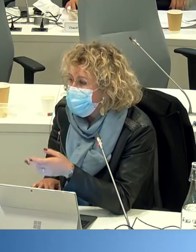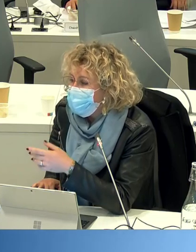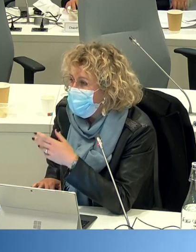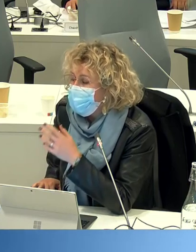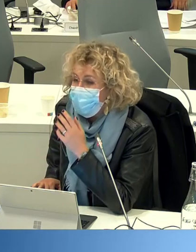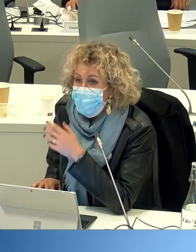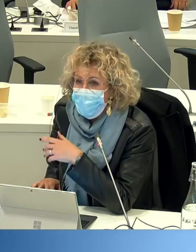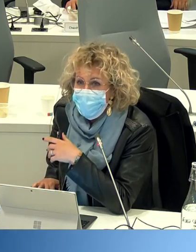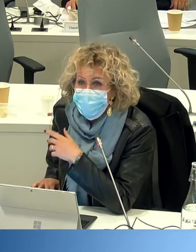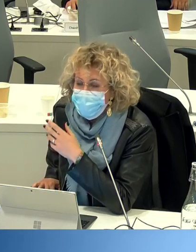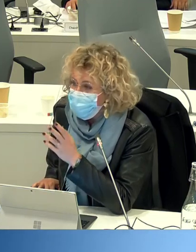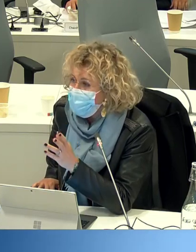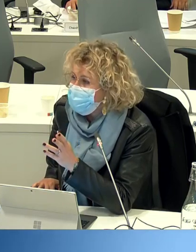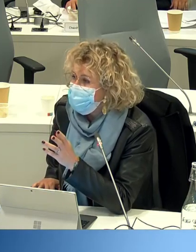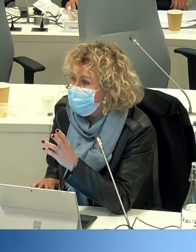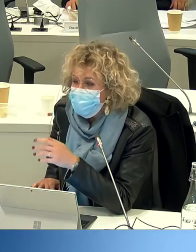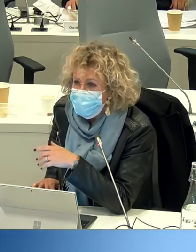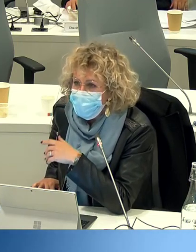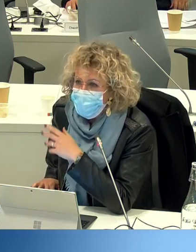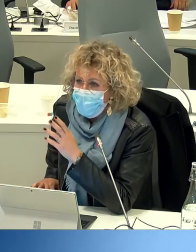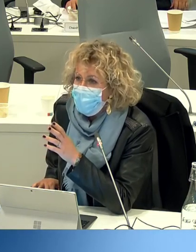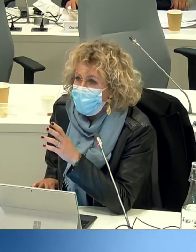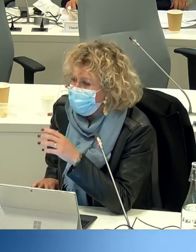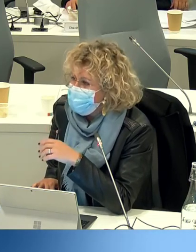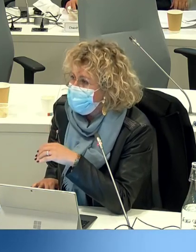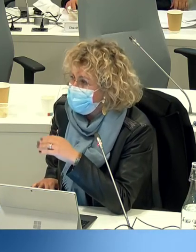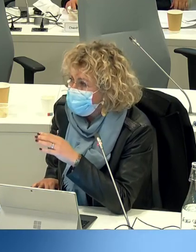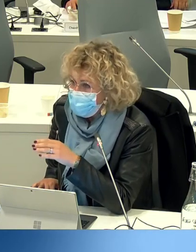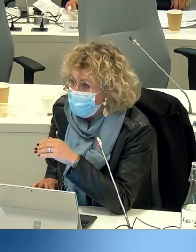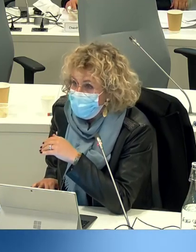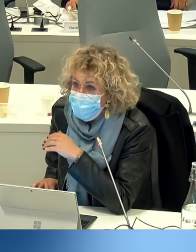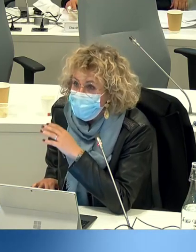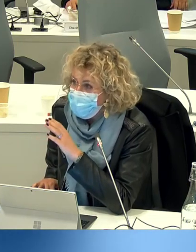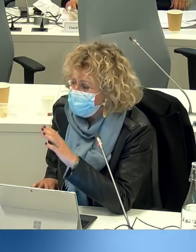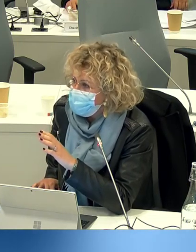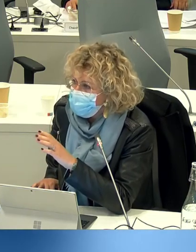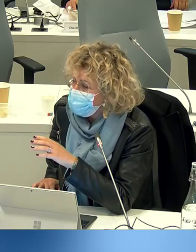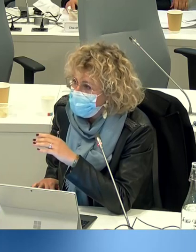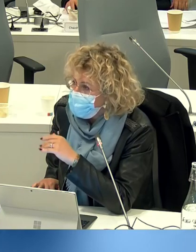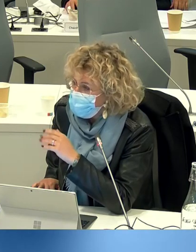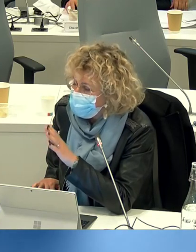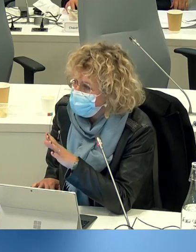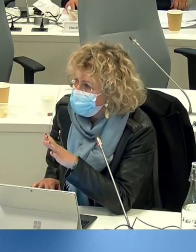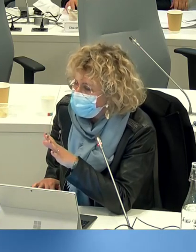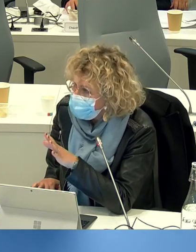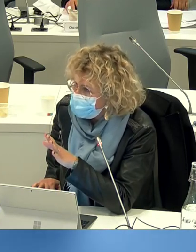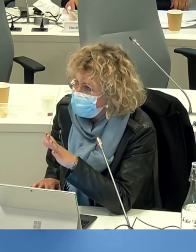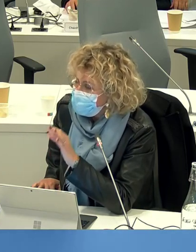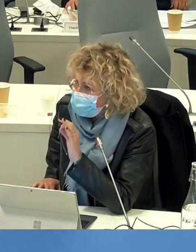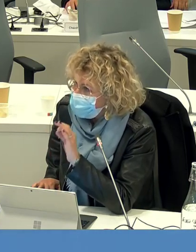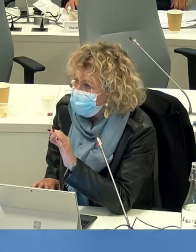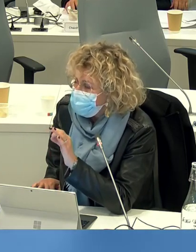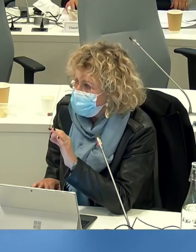fait d'avoir une censure artistique ou ou l'interdiction d'un débat d'ailleurs on n'a jamais demandé l'interdiction du débat des colonials